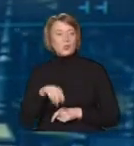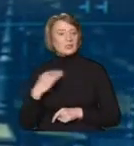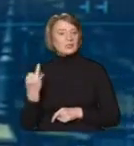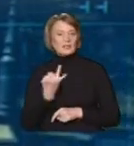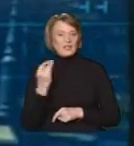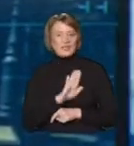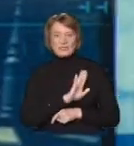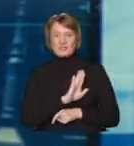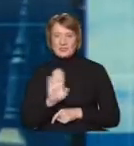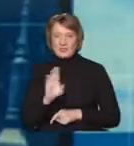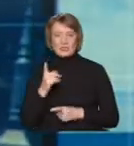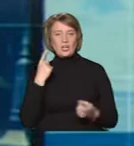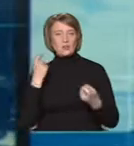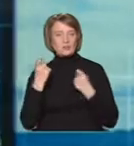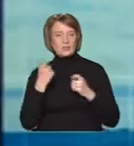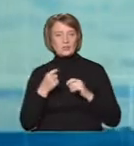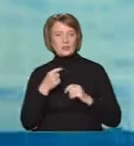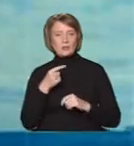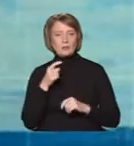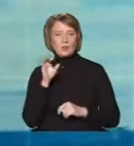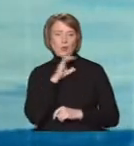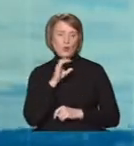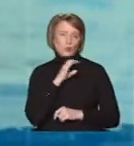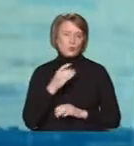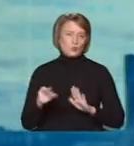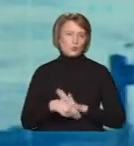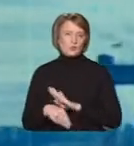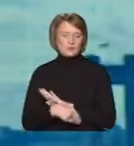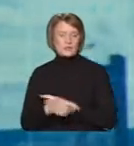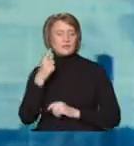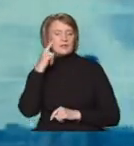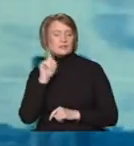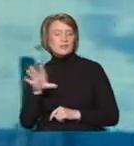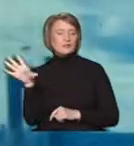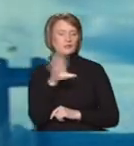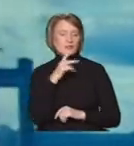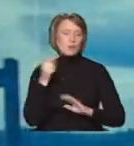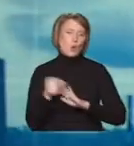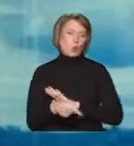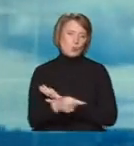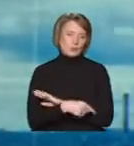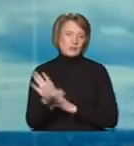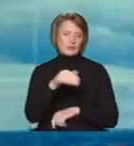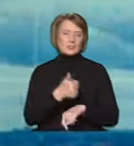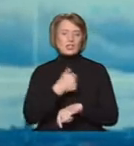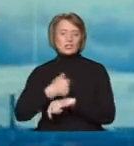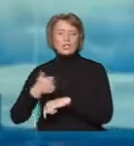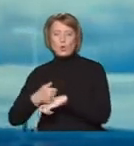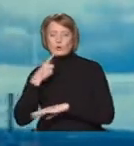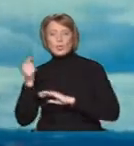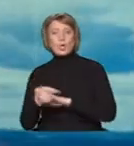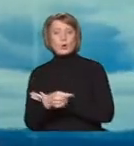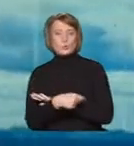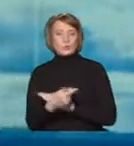в принципі, інформація про корупцію. Вони всі прекрасно знають, що Україна корумпована країна, що майже всі чиновники в нас корумповані, і